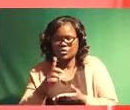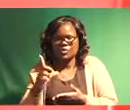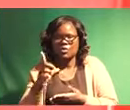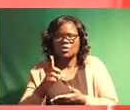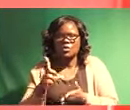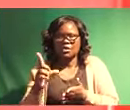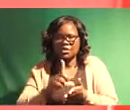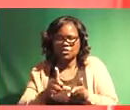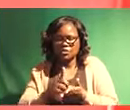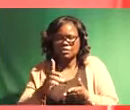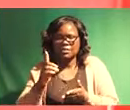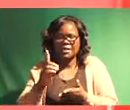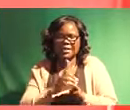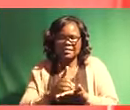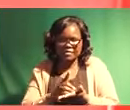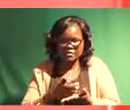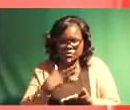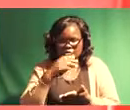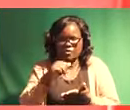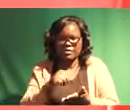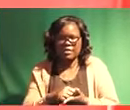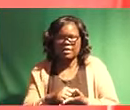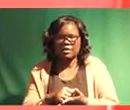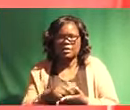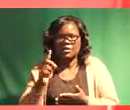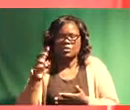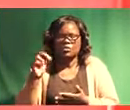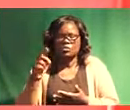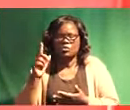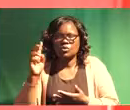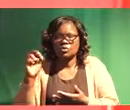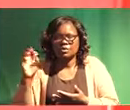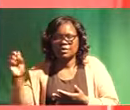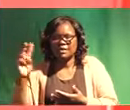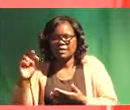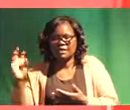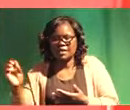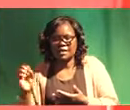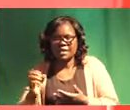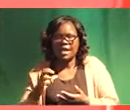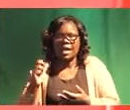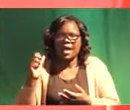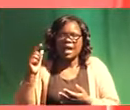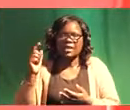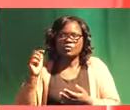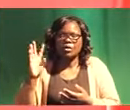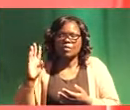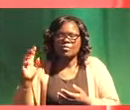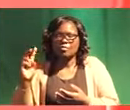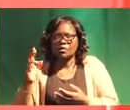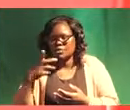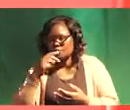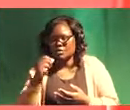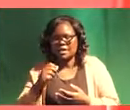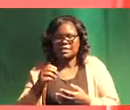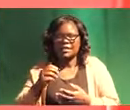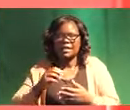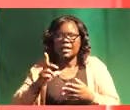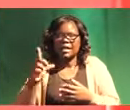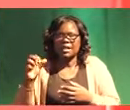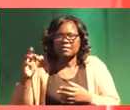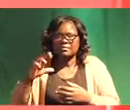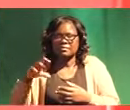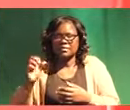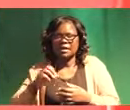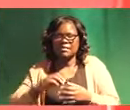siwe division, angalau tunene division. Antuambo Indivision, ndio Lare, iwe sub county ambayo